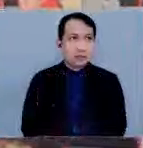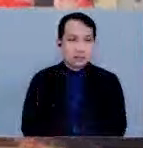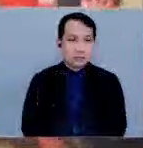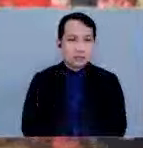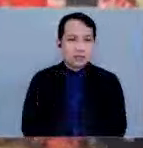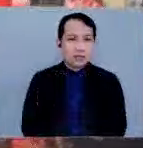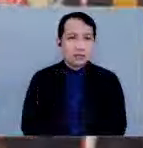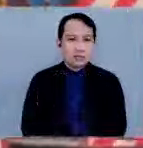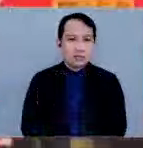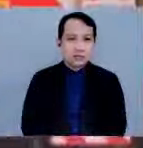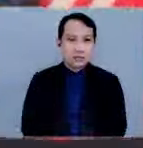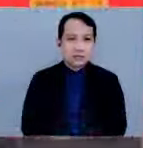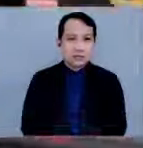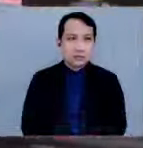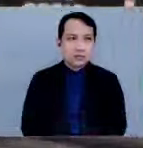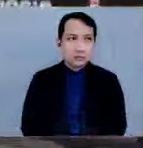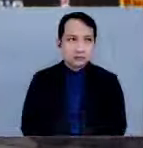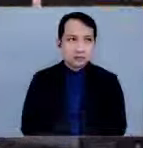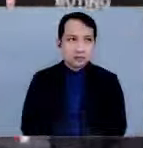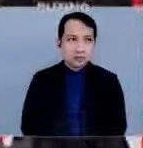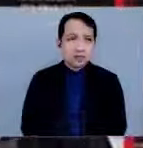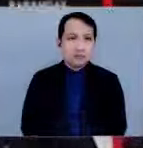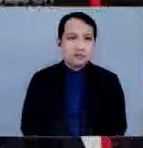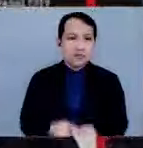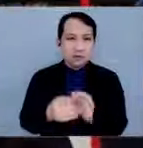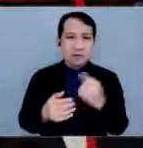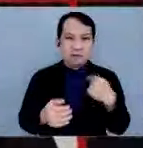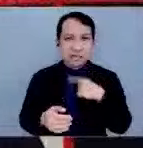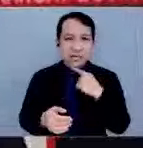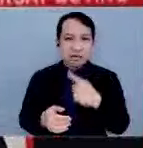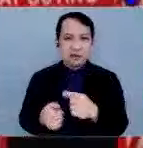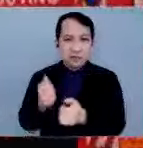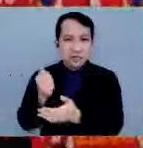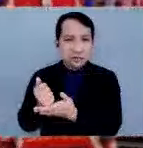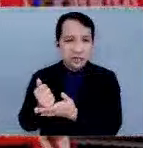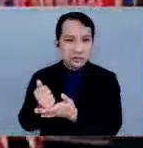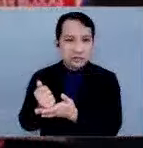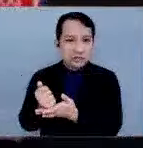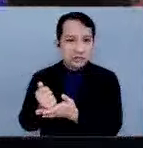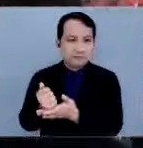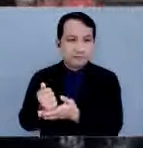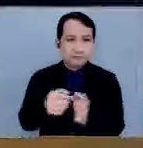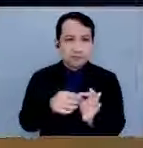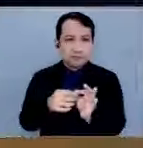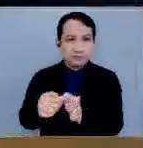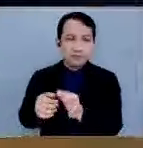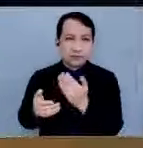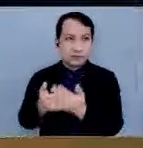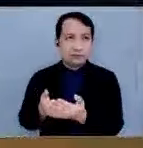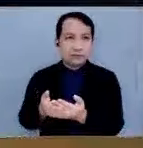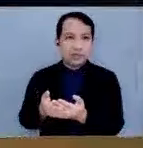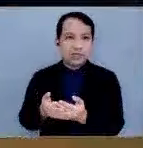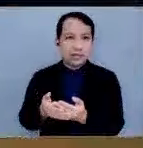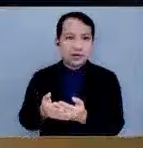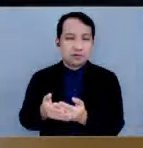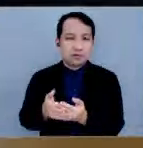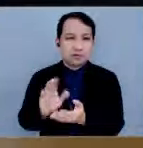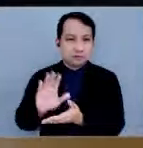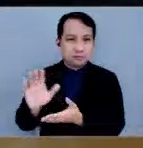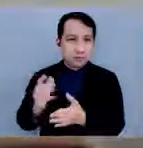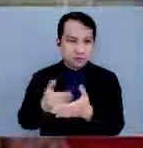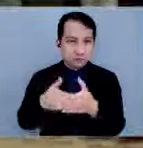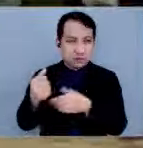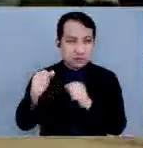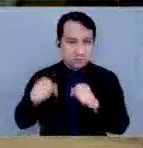May sumiklab ding sunog sa isang supermarket sa Barangay Ugong sa Pasig pasado alas 3 ng hapon kahapon. Agad nagsilabasan ang mga